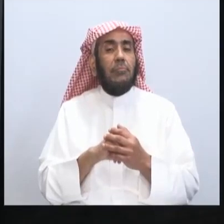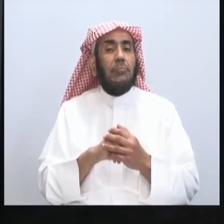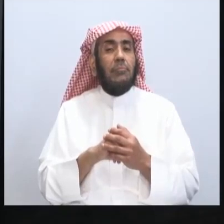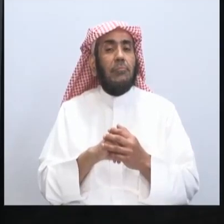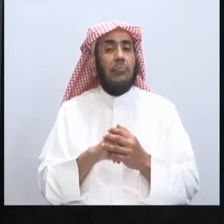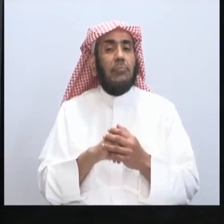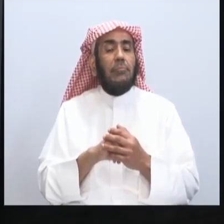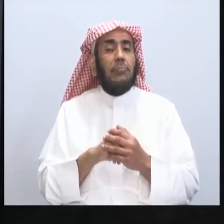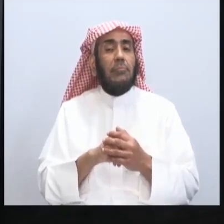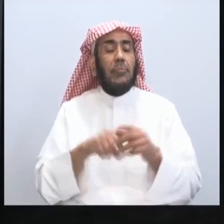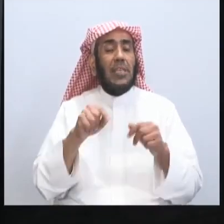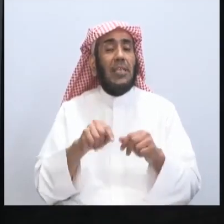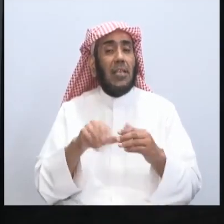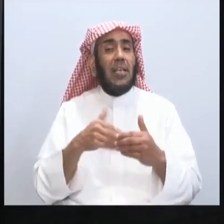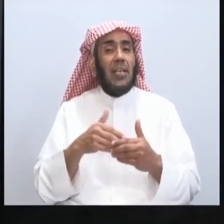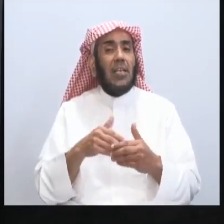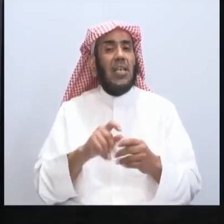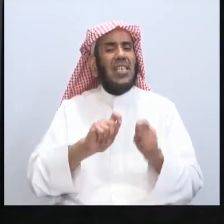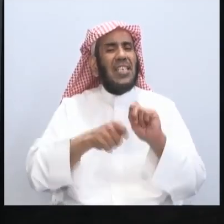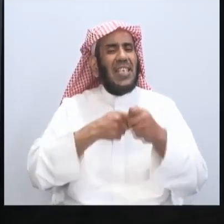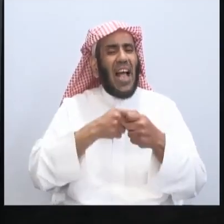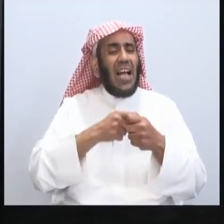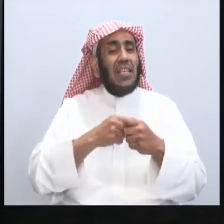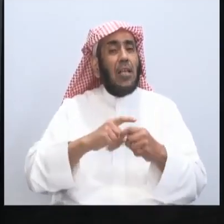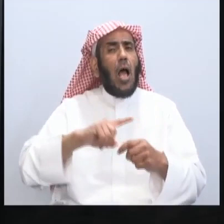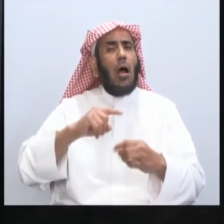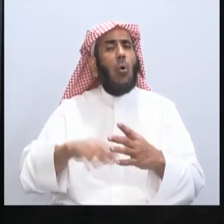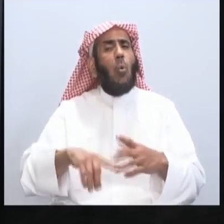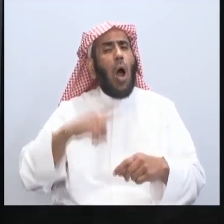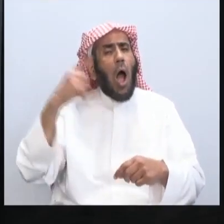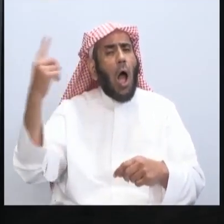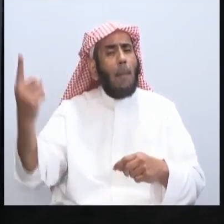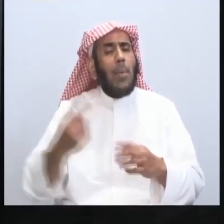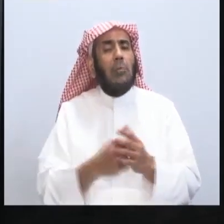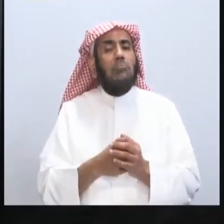الهجره لدينا كذلك اصلاحات عامه اصلاحات